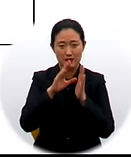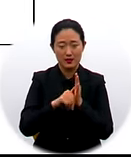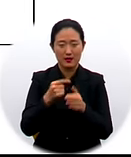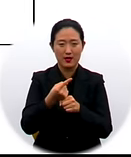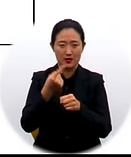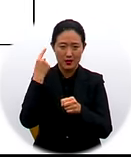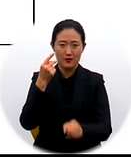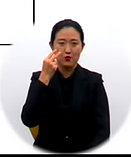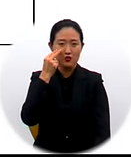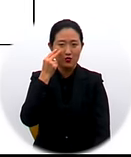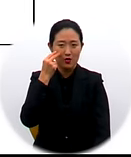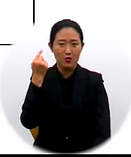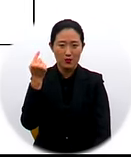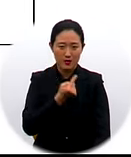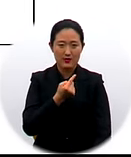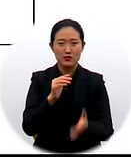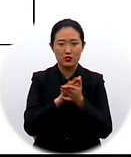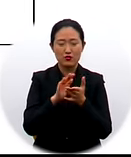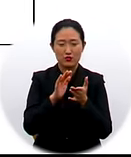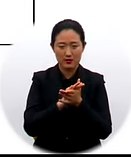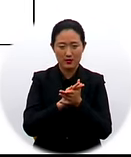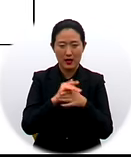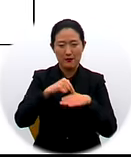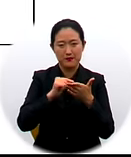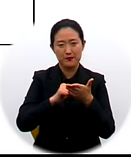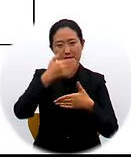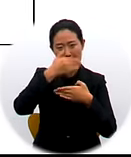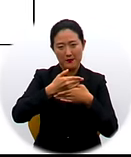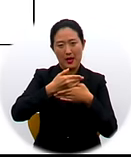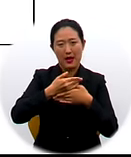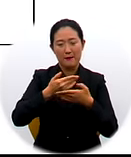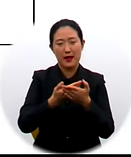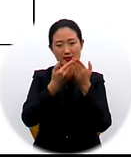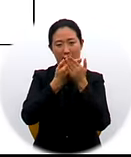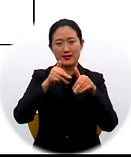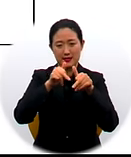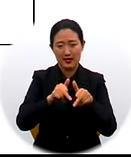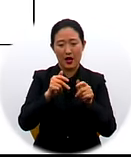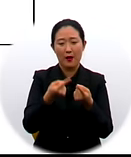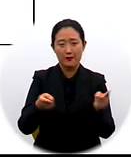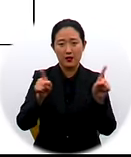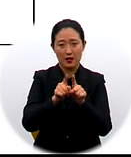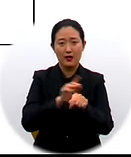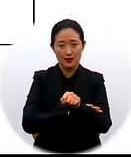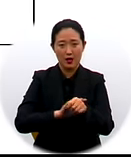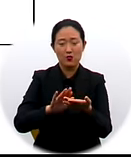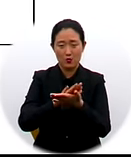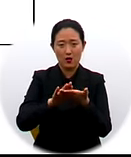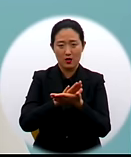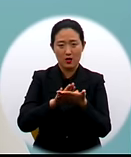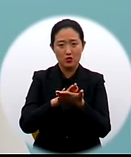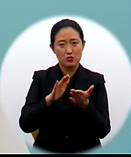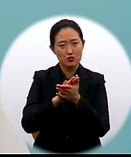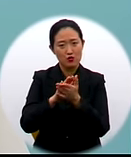최근에는 작년에요. 미국에서 온 제 친구 아이가 자폐아였는데 그 자폐아 친구랑 굉장히 잘 어울리고 노는 걸